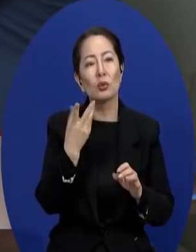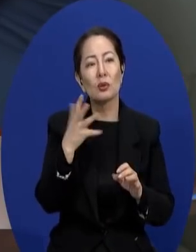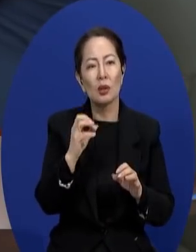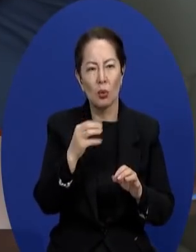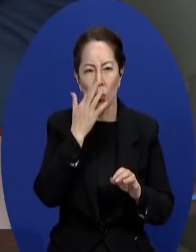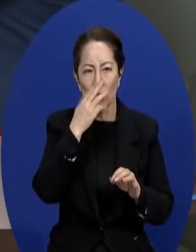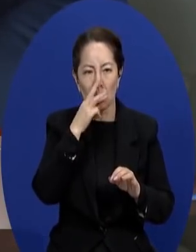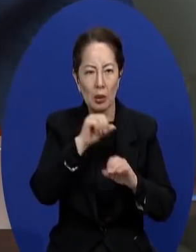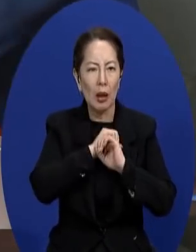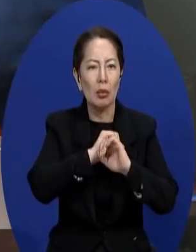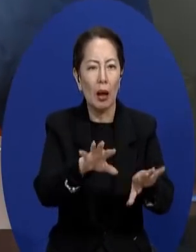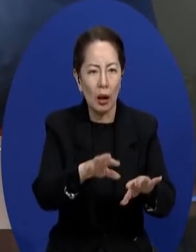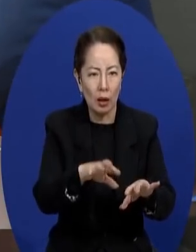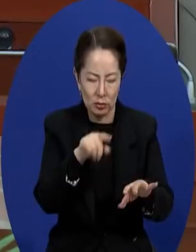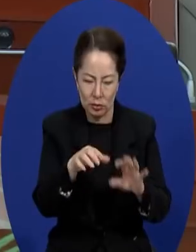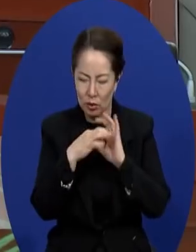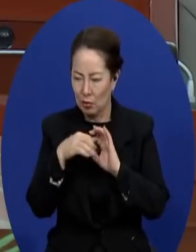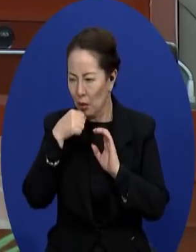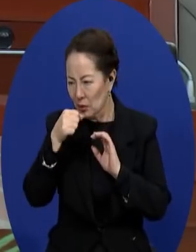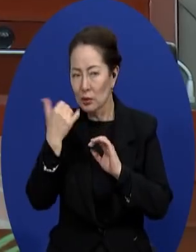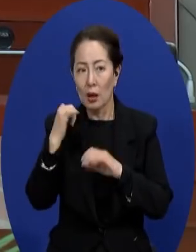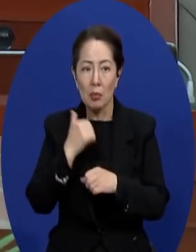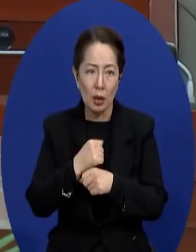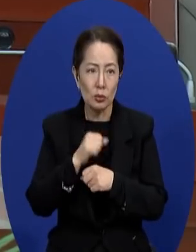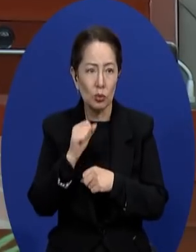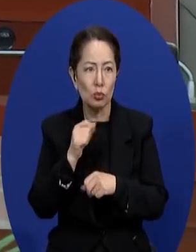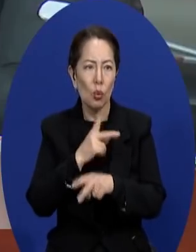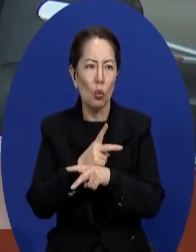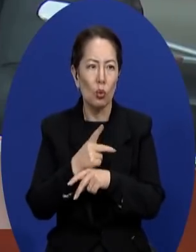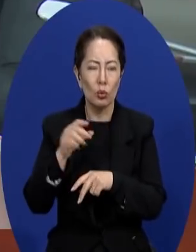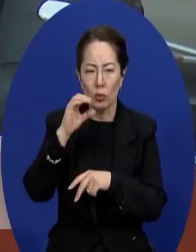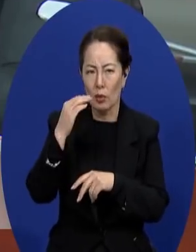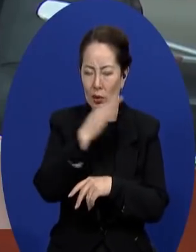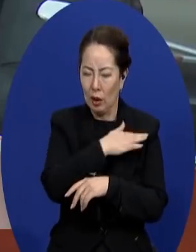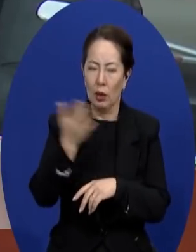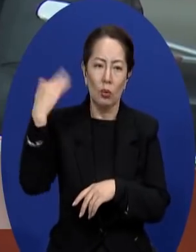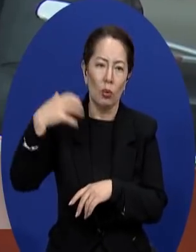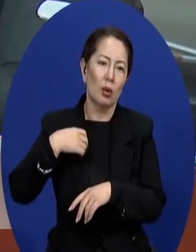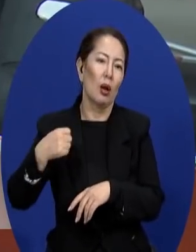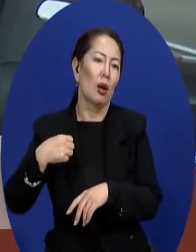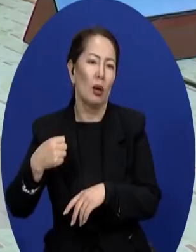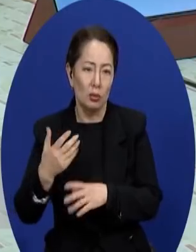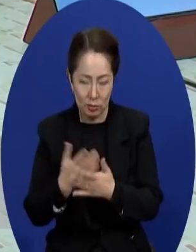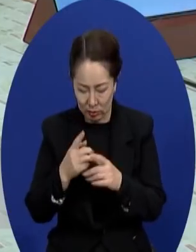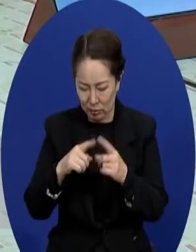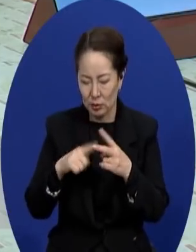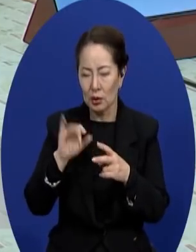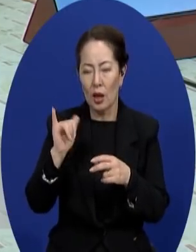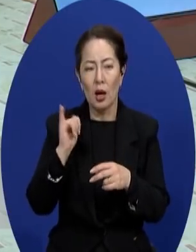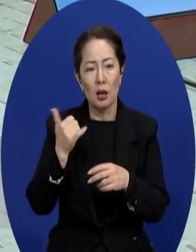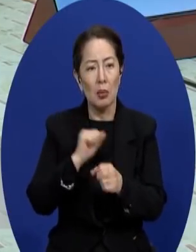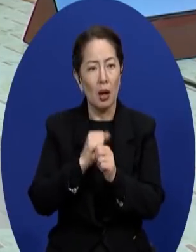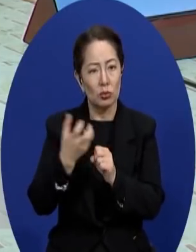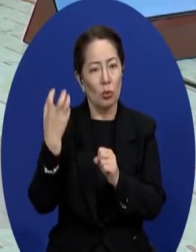нийгэмд тархаж, тухайн асуудлаар хэвлэл мэдээллийн зарим ажилтан хууль хүчний байгууллагад дуудагддаг. Нэг хэсэг нь хариуцлага хүлээдэг